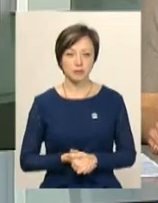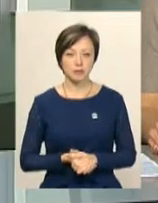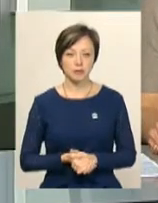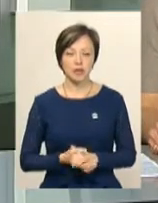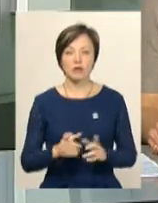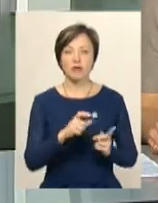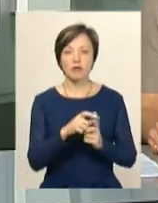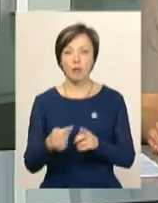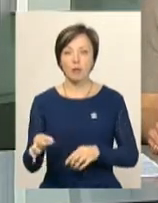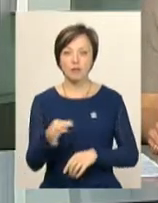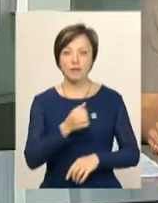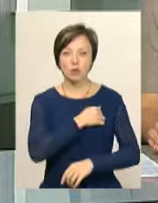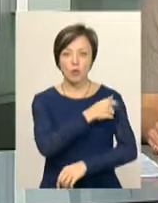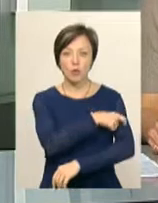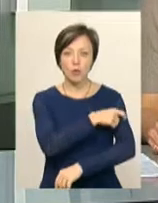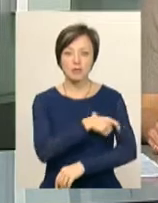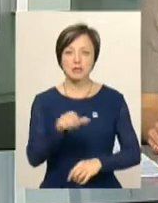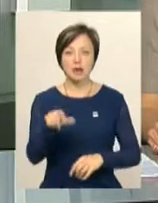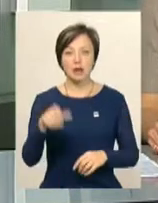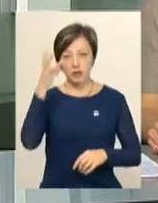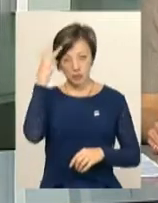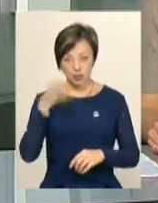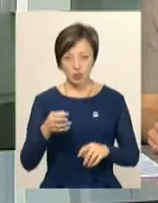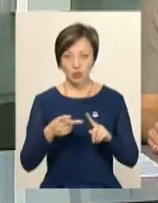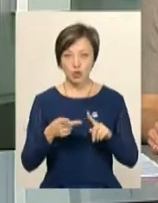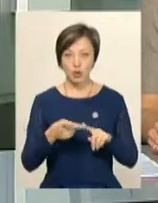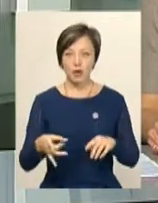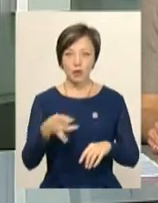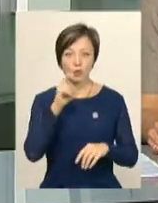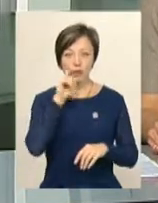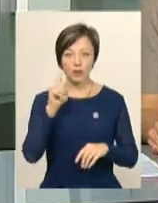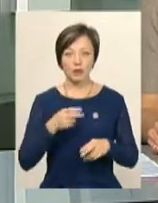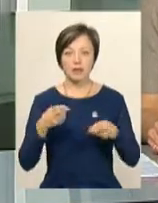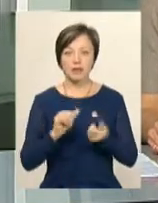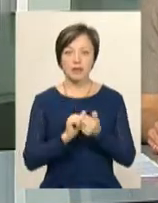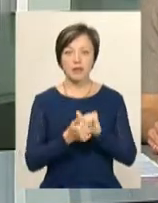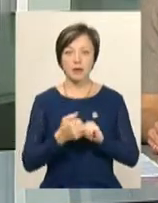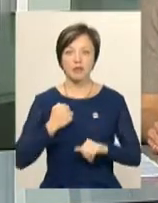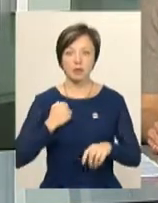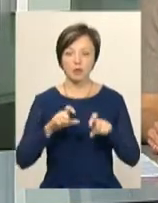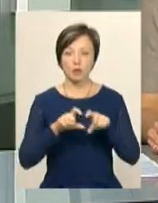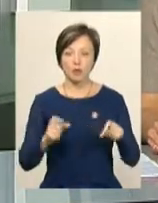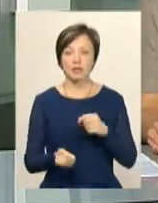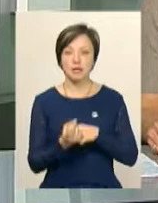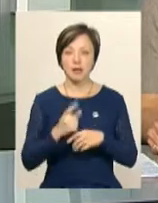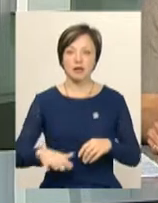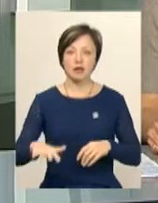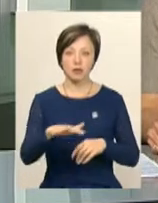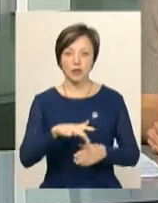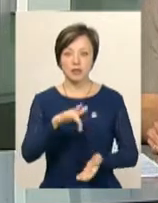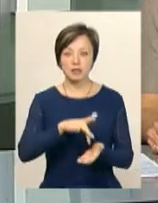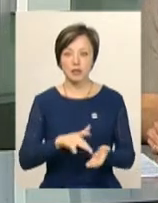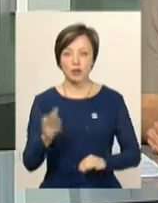За словами обласного військового комісара, Хмельниччина стане другим регіоном в Україні, де замість військкоматів з'являться територіальні